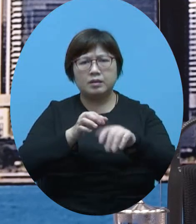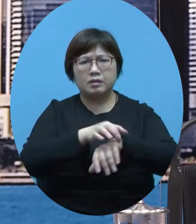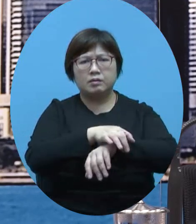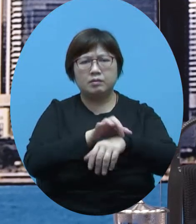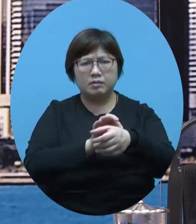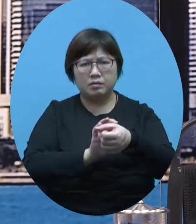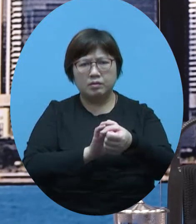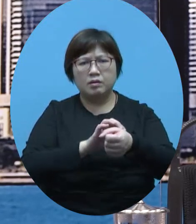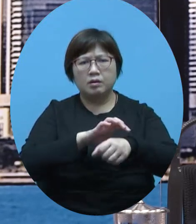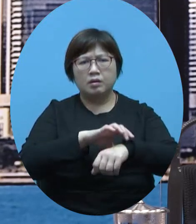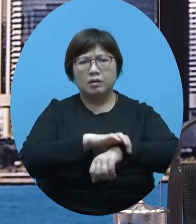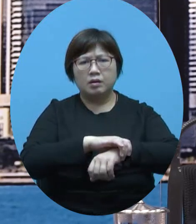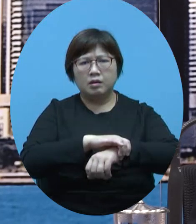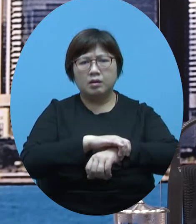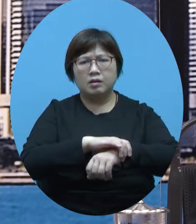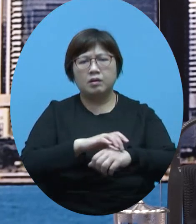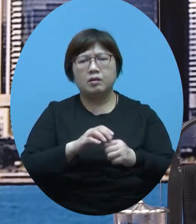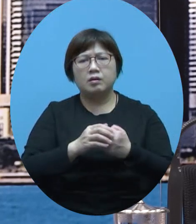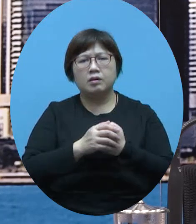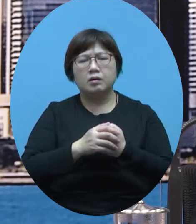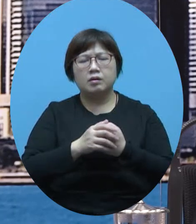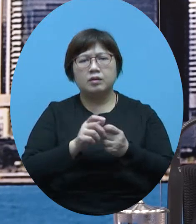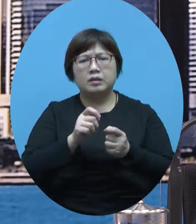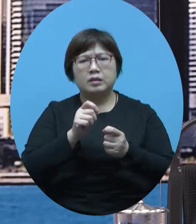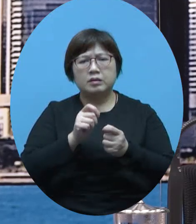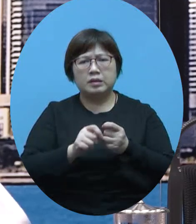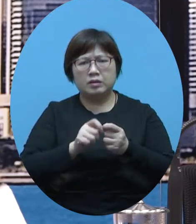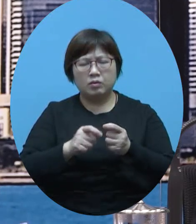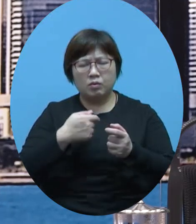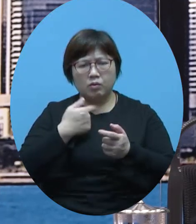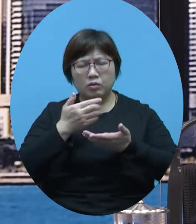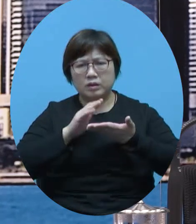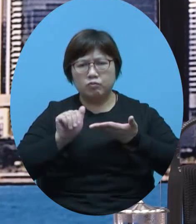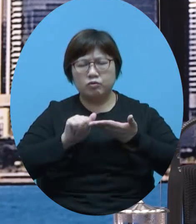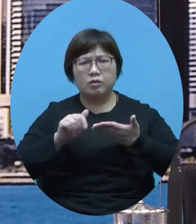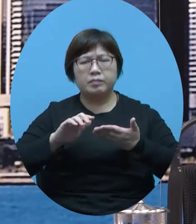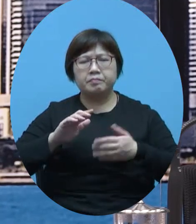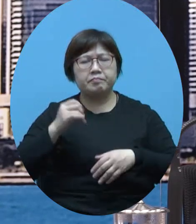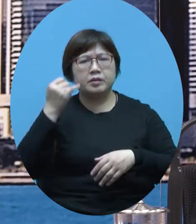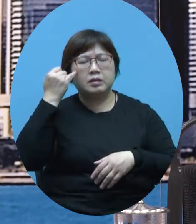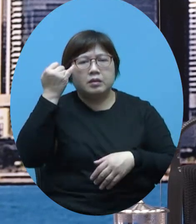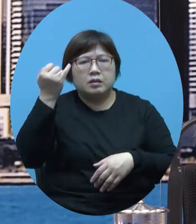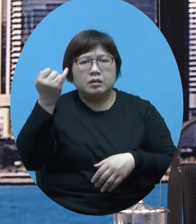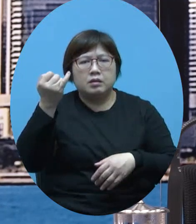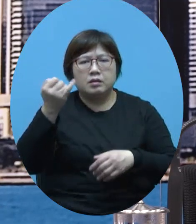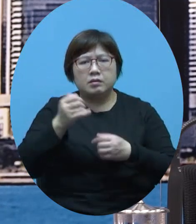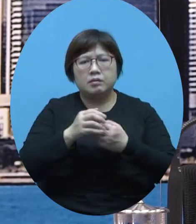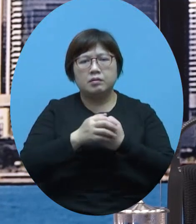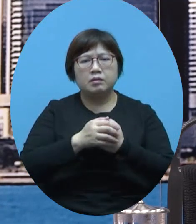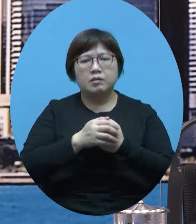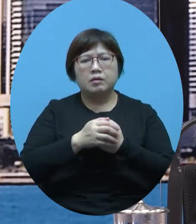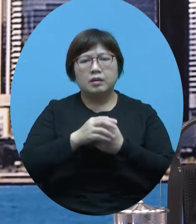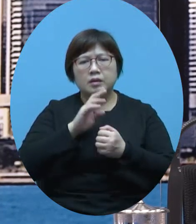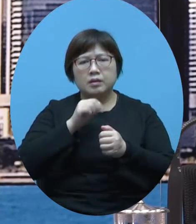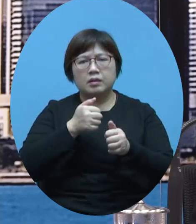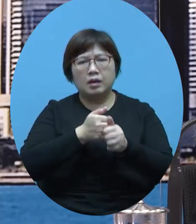變咗咧呢、這個就。個詳情我就唔係十分清楚咁，但係咧就我諗跟翻嗰、那個強